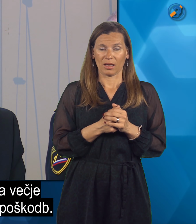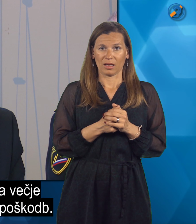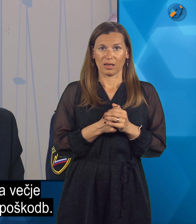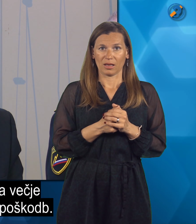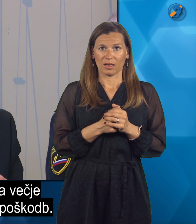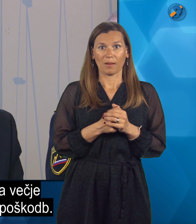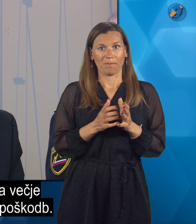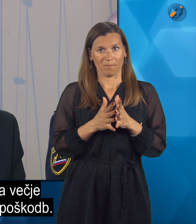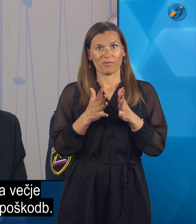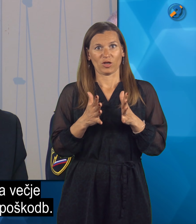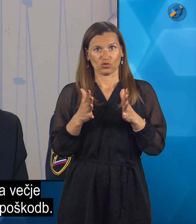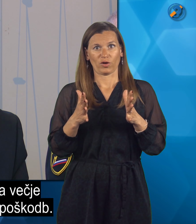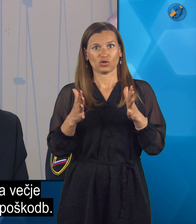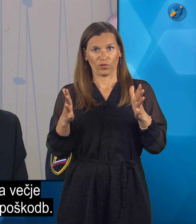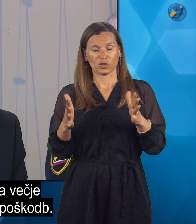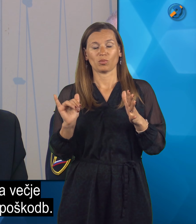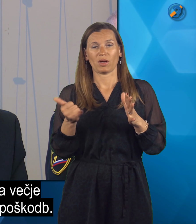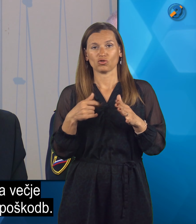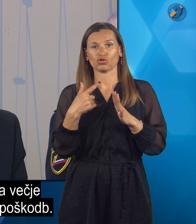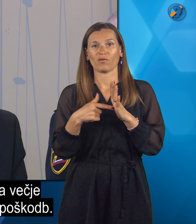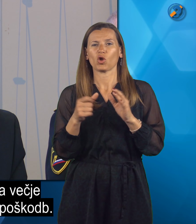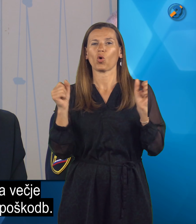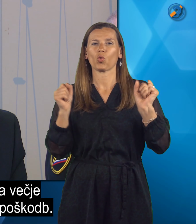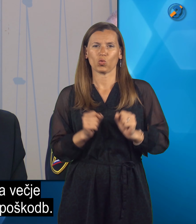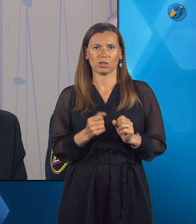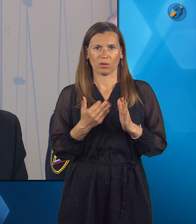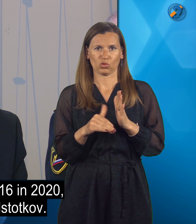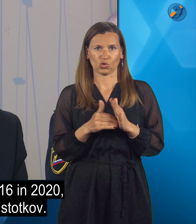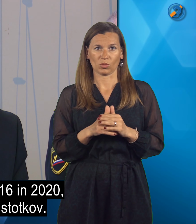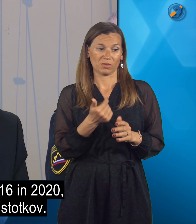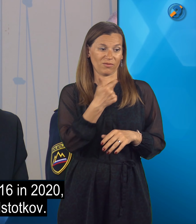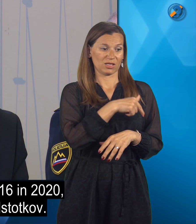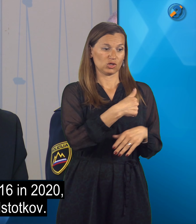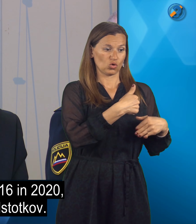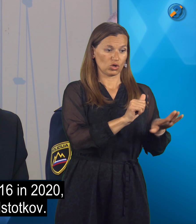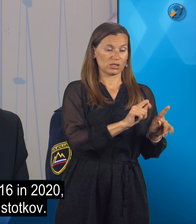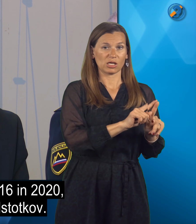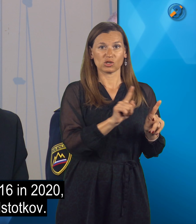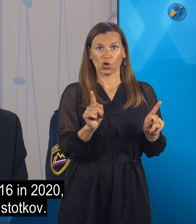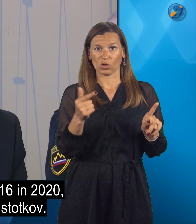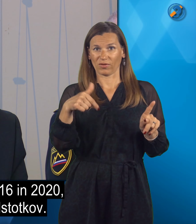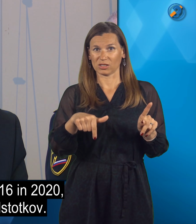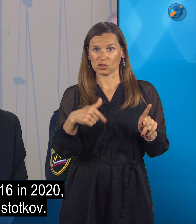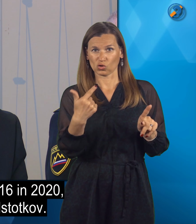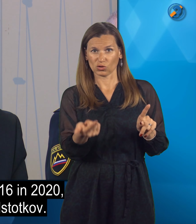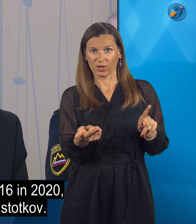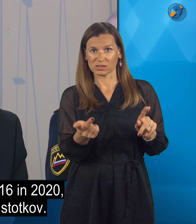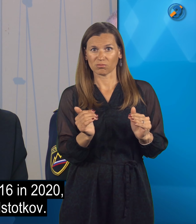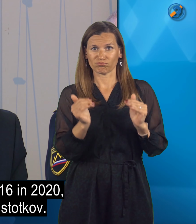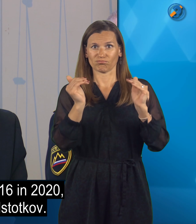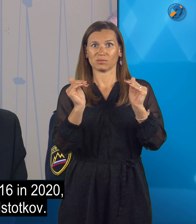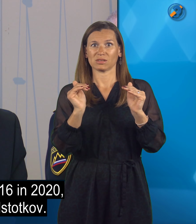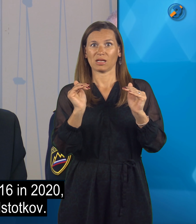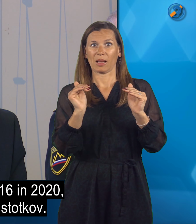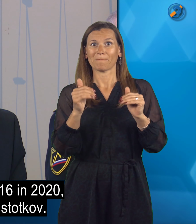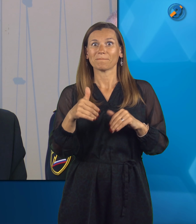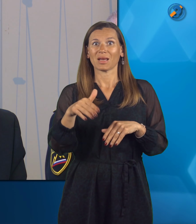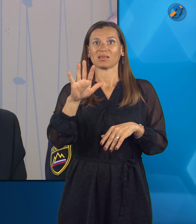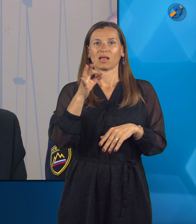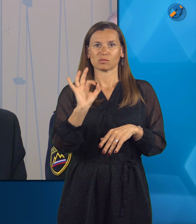Povečuje pa se število hudih poškodb med letoma 2016 in 2020 za kar